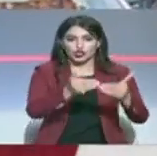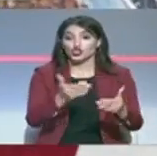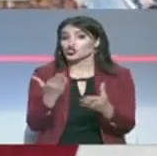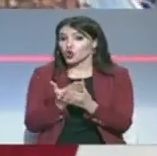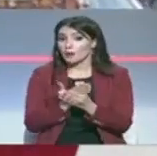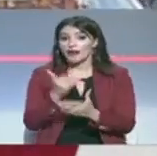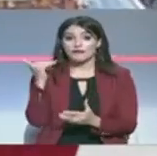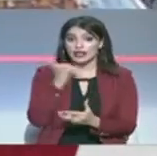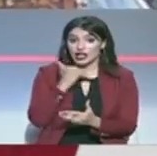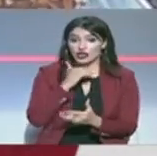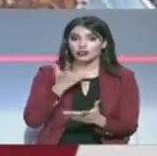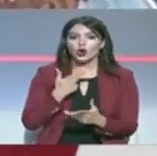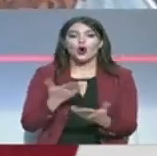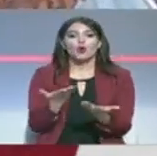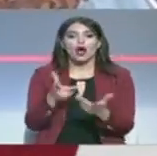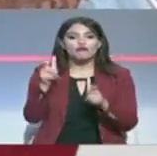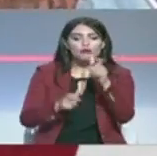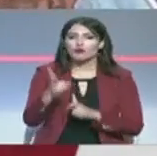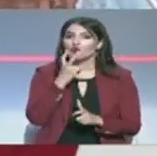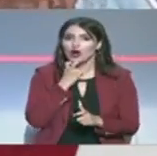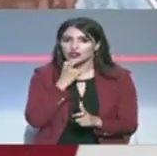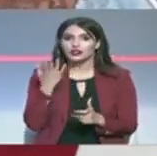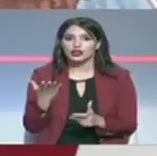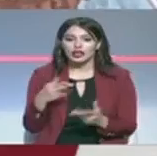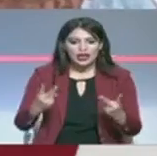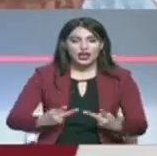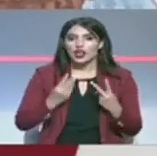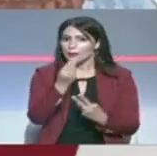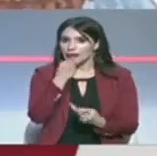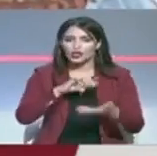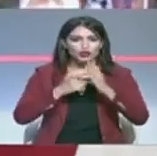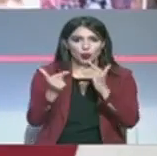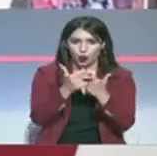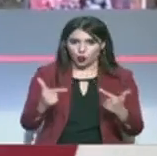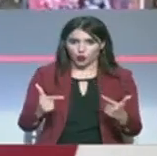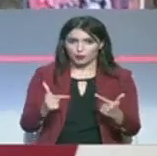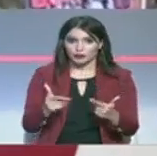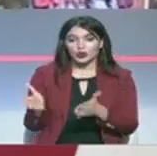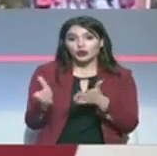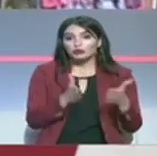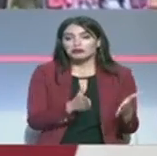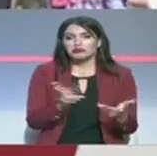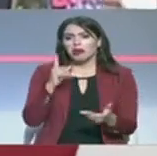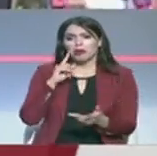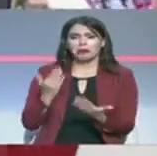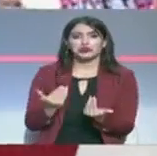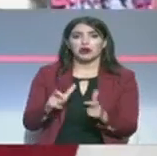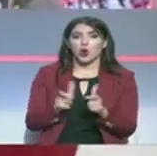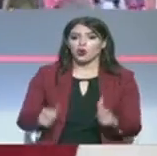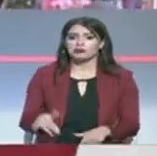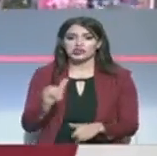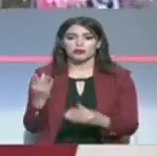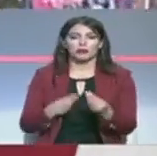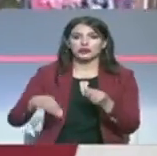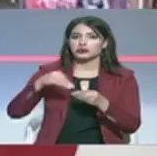هو؟ العاجل هو مصلحة المواطن، المعيشة نتاعه ومن وإلى. عنده ما يستنى منه، ماهيش باش تضيف حد شيء وماهيش